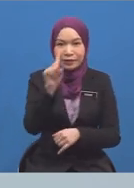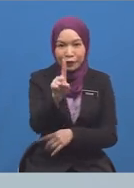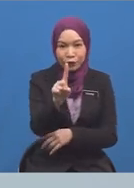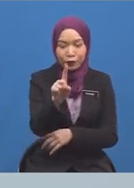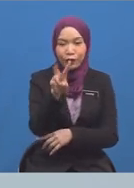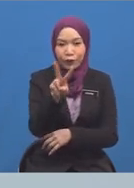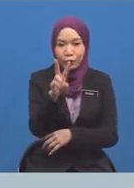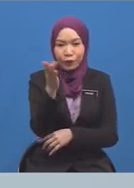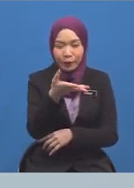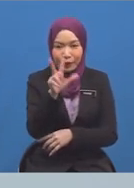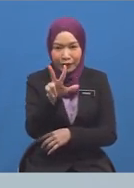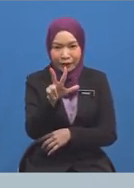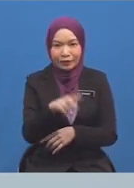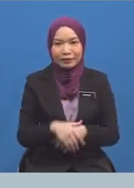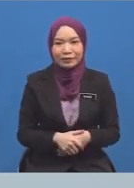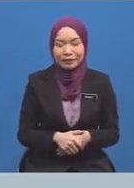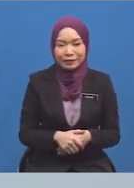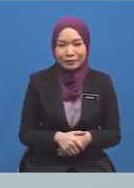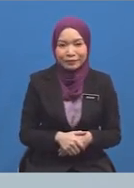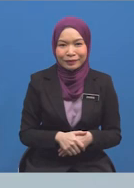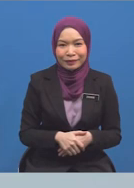satu 2/3